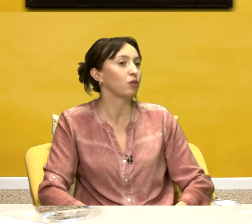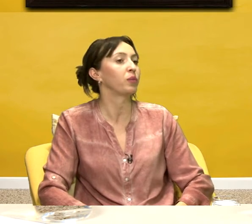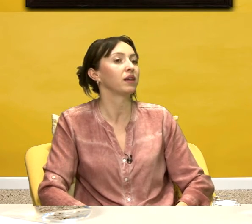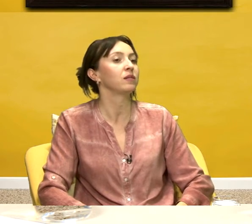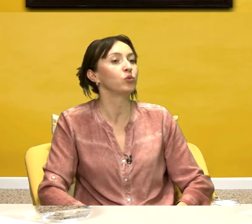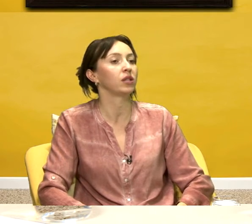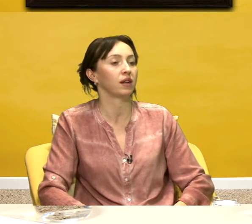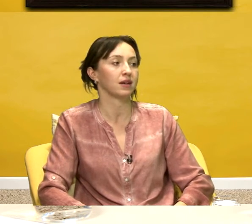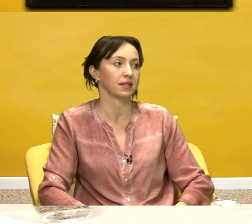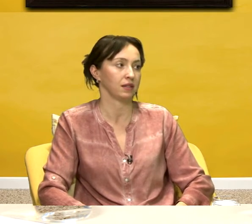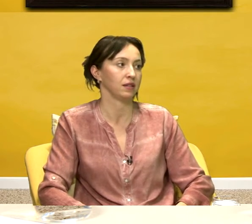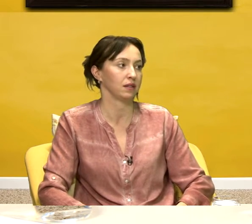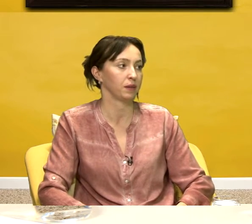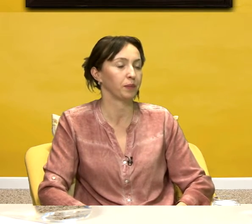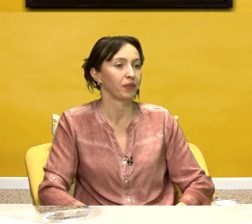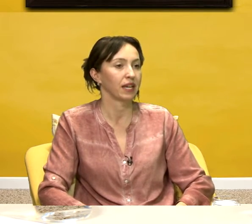grădinița, a luptat mult